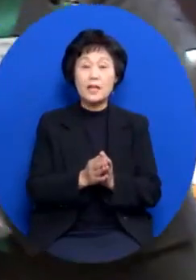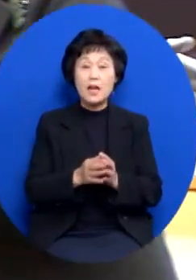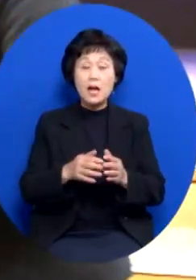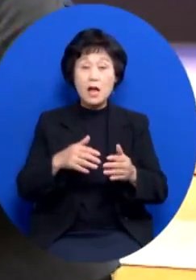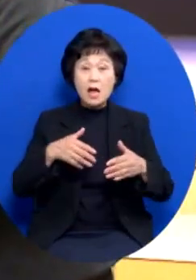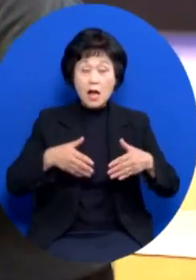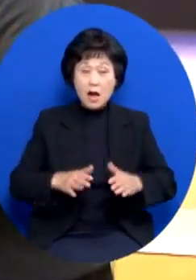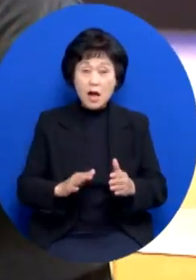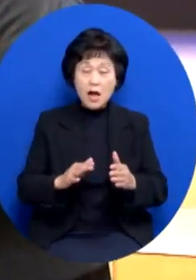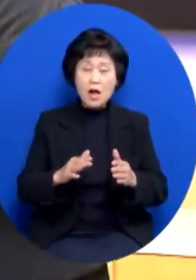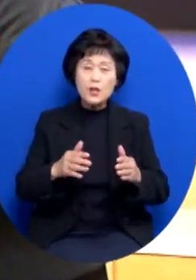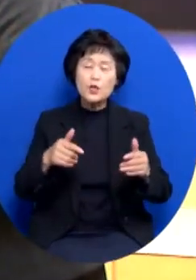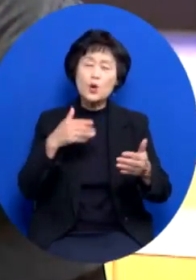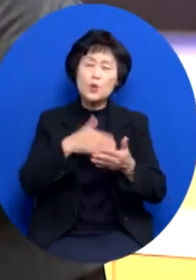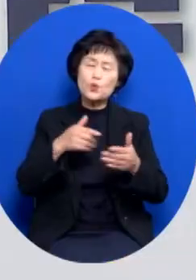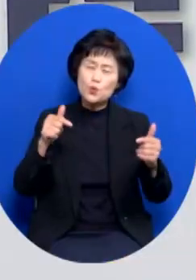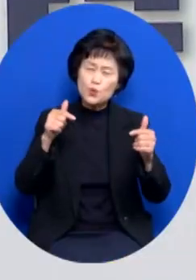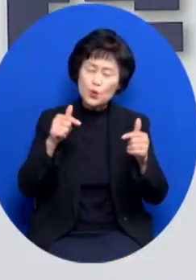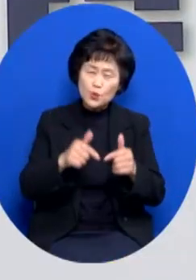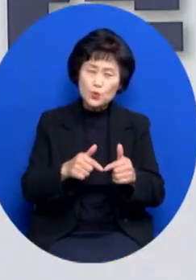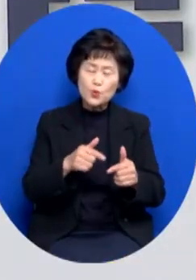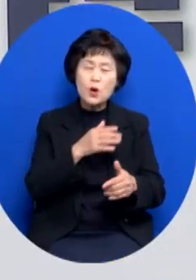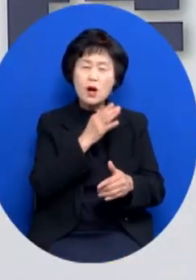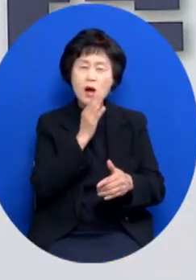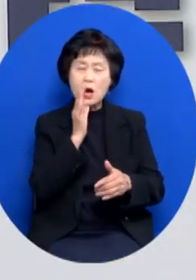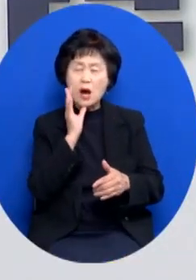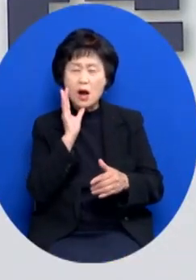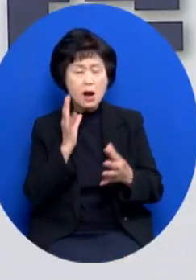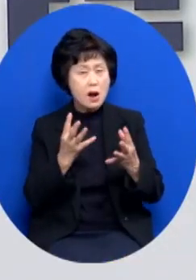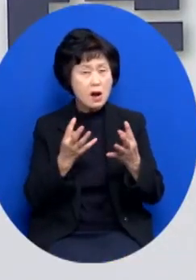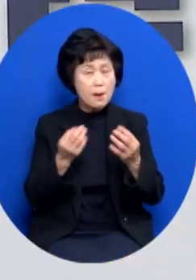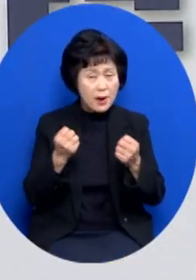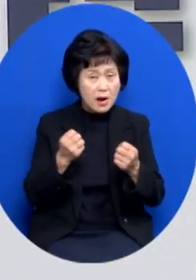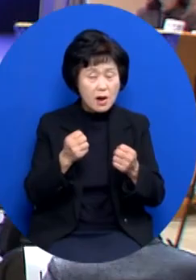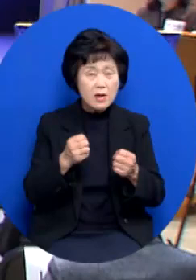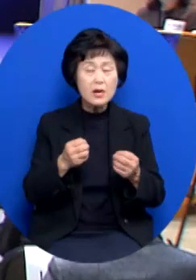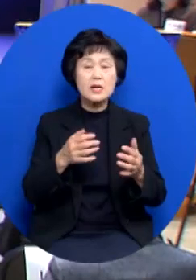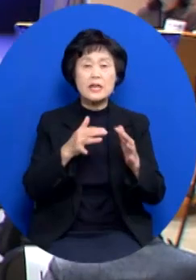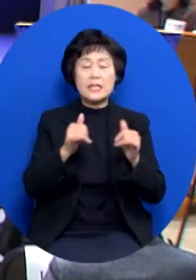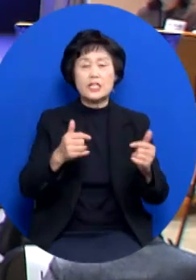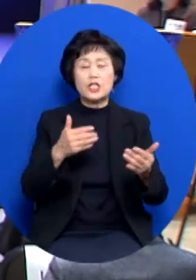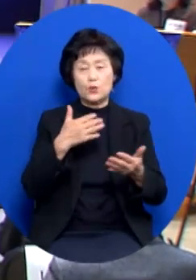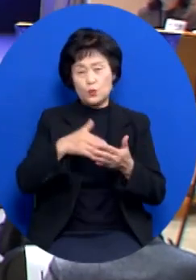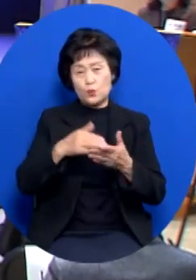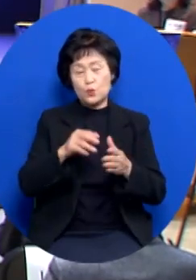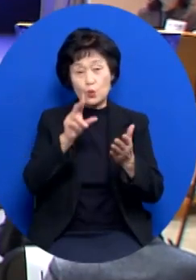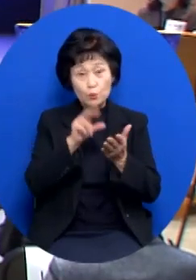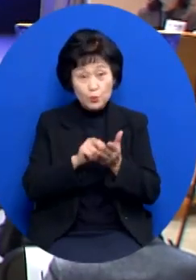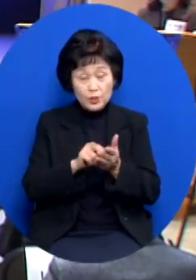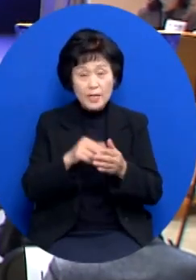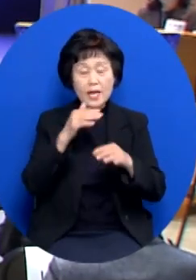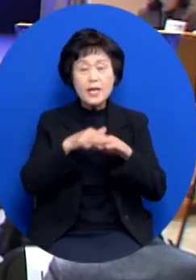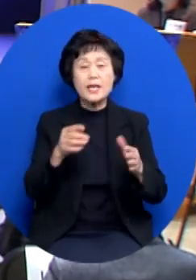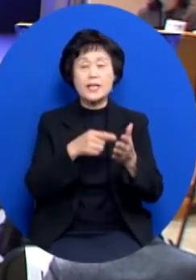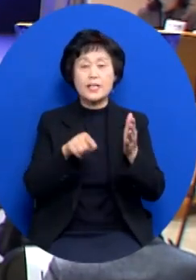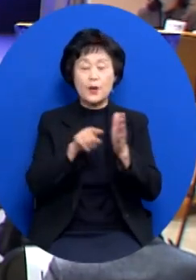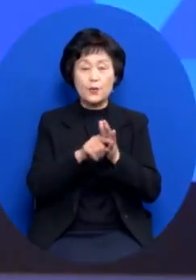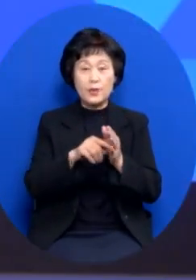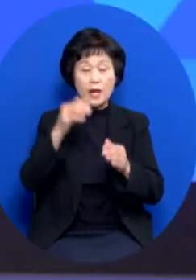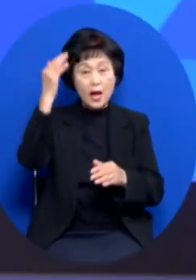초저출생, 초고령화 시대. 인구 감소 문제 해결을 위한 민간 차원의 연구기관인